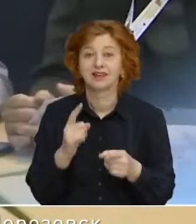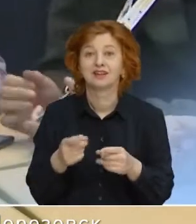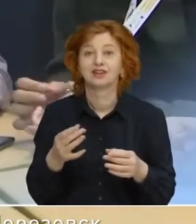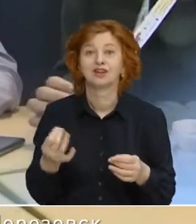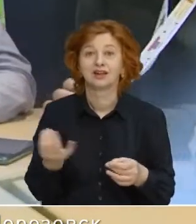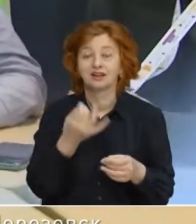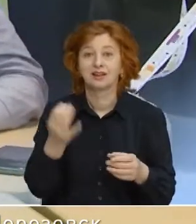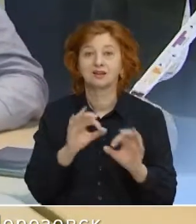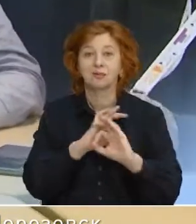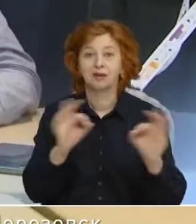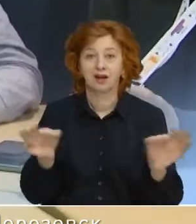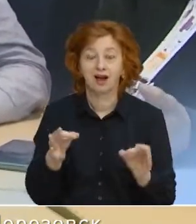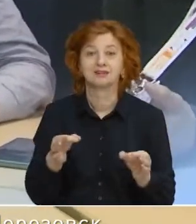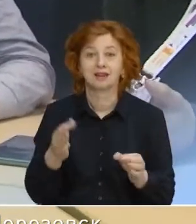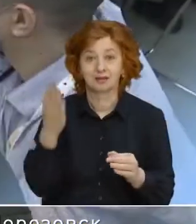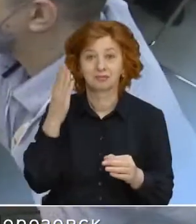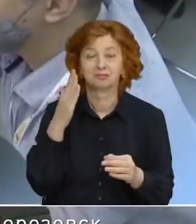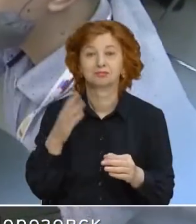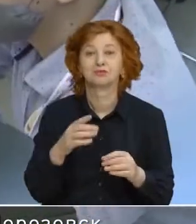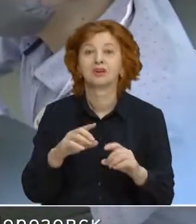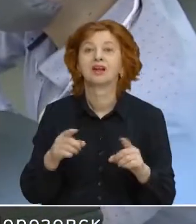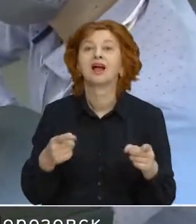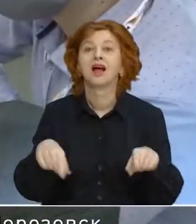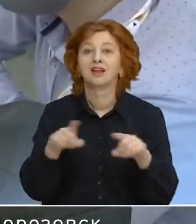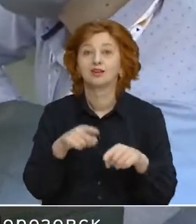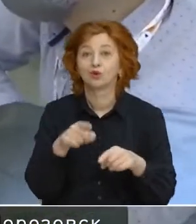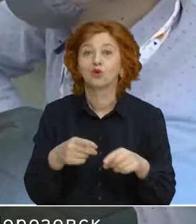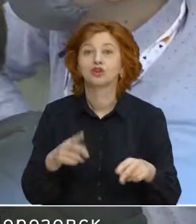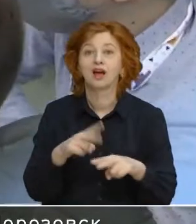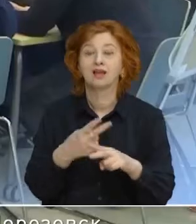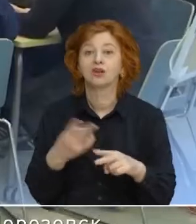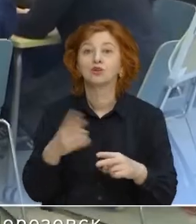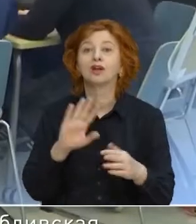виде прекрасной девушки. Филологини. Мужская